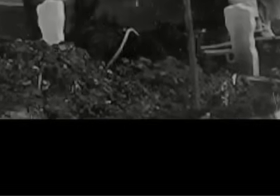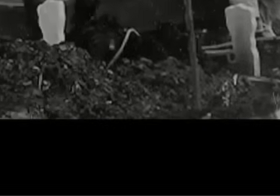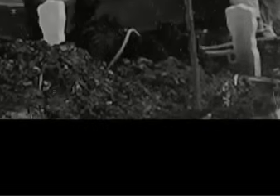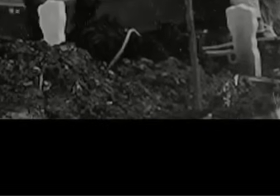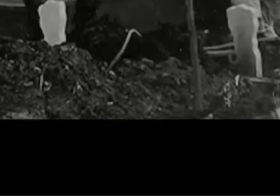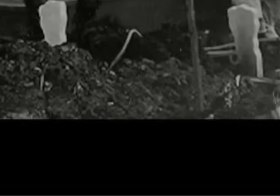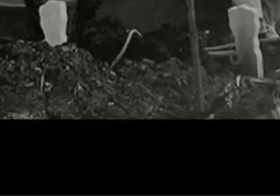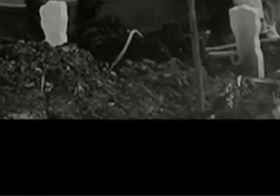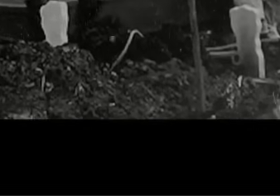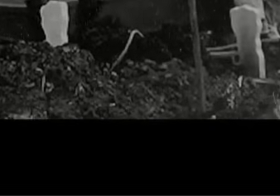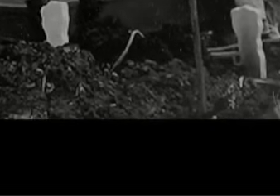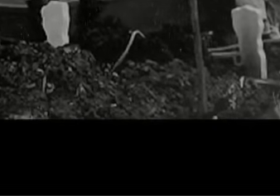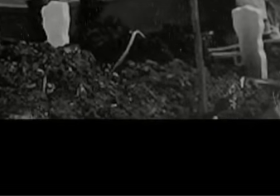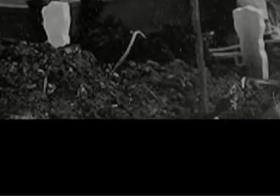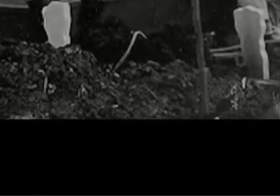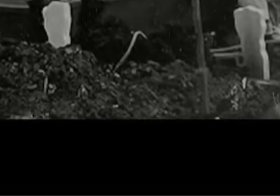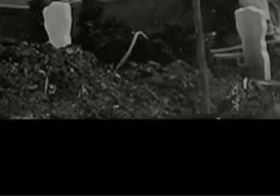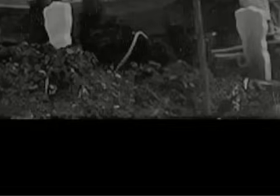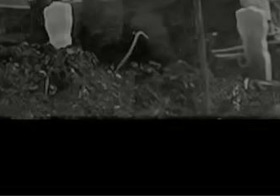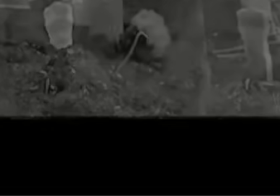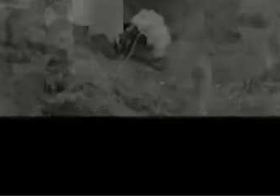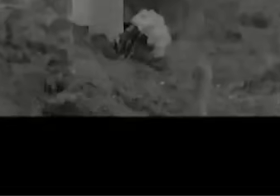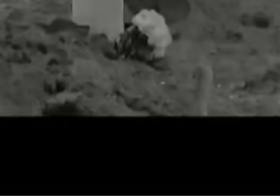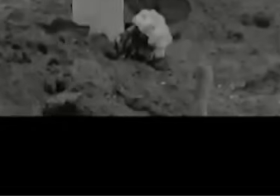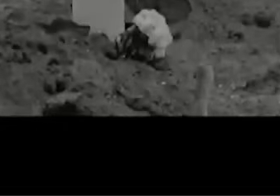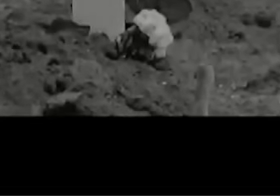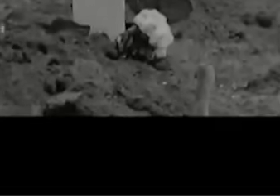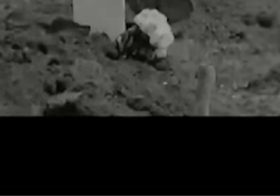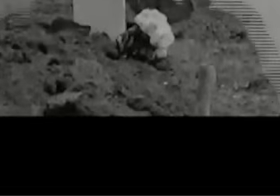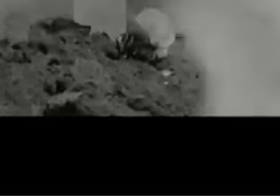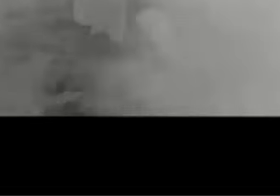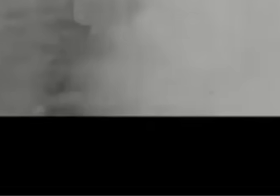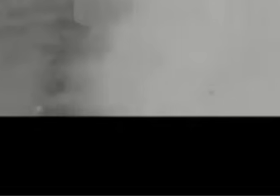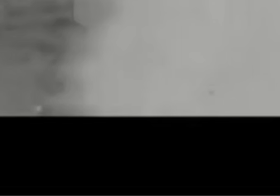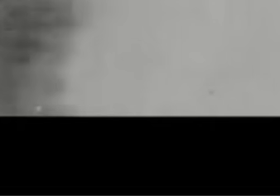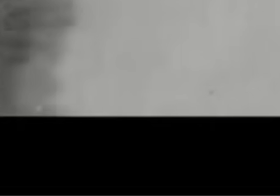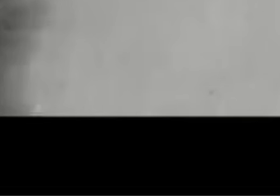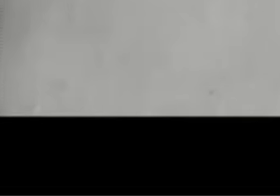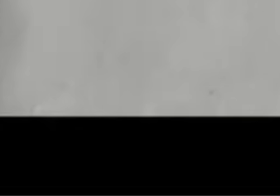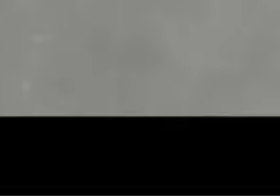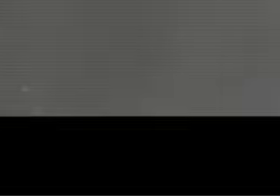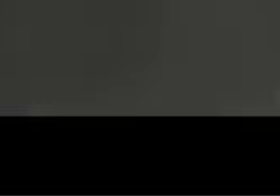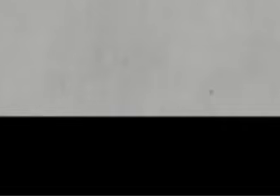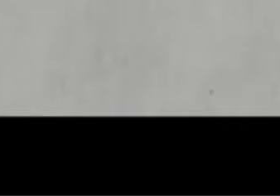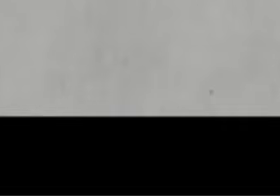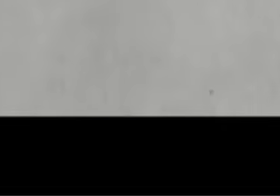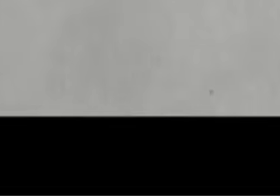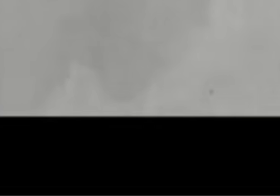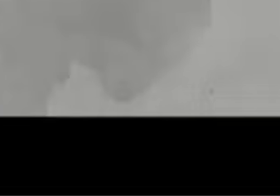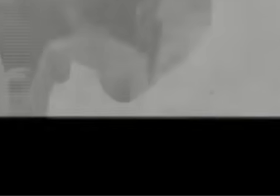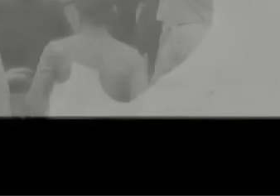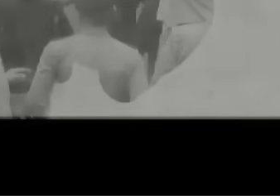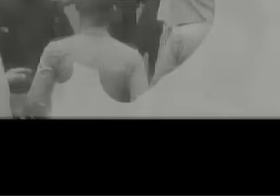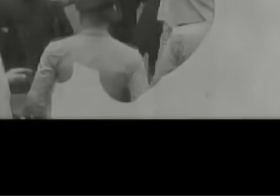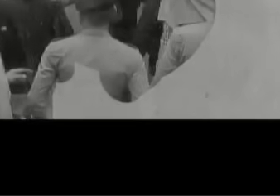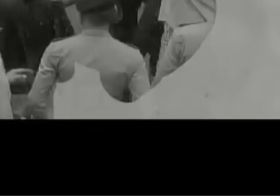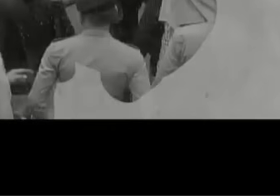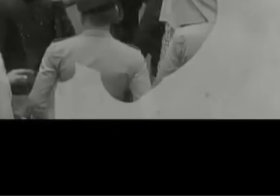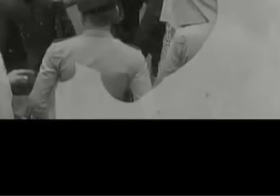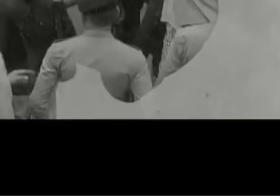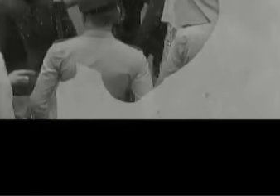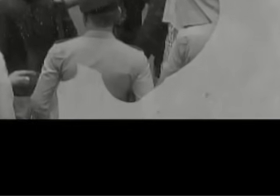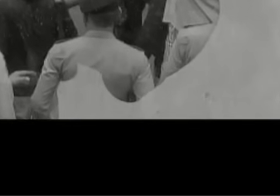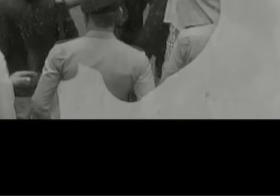kematian. Pandemi akan pergi seperti kabut yang hilang sebelum fajar.